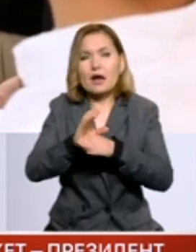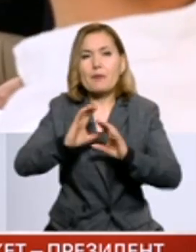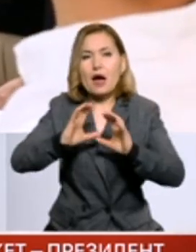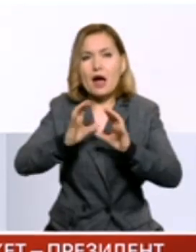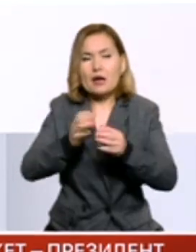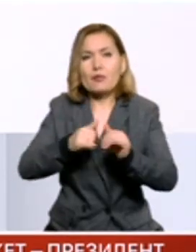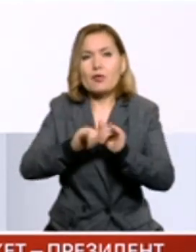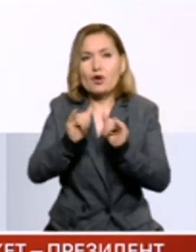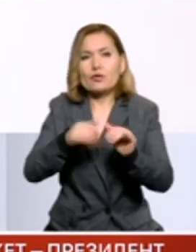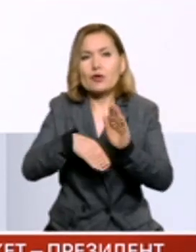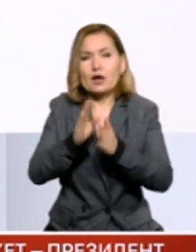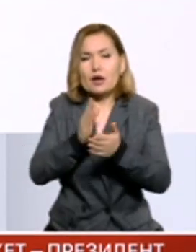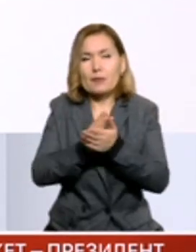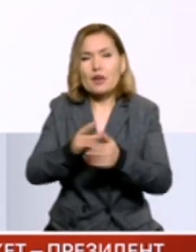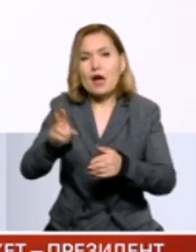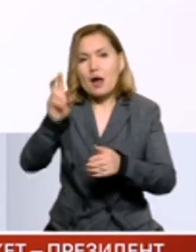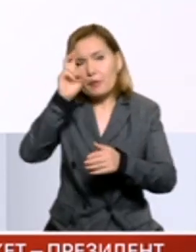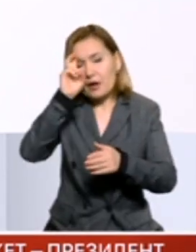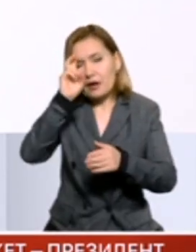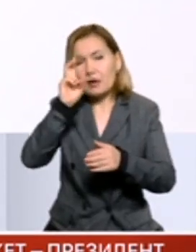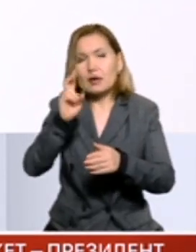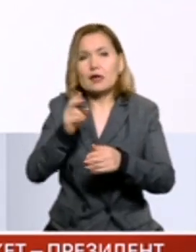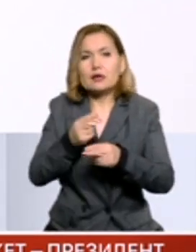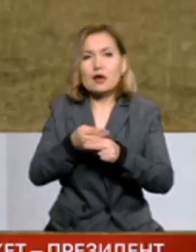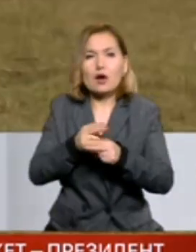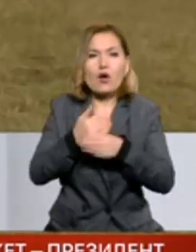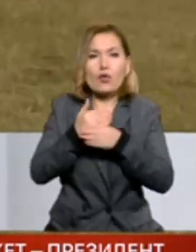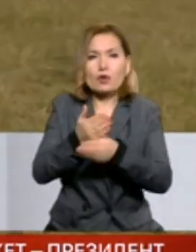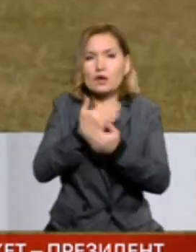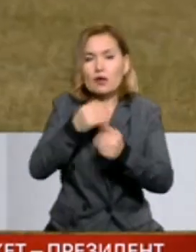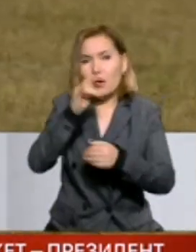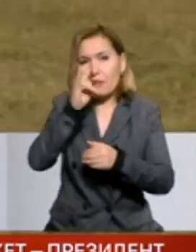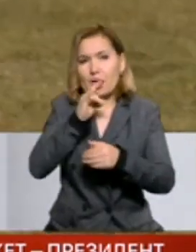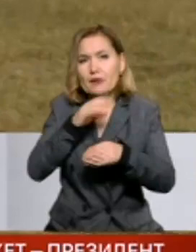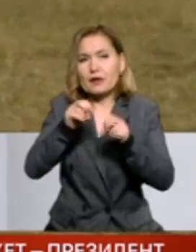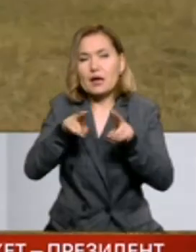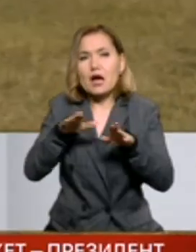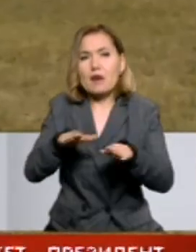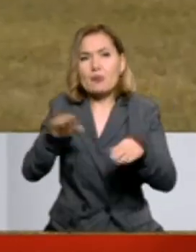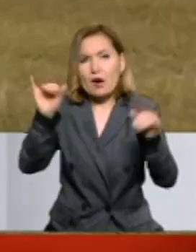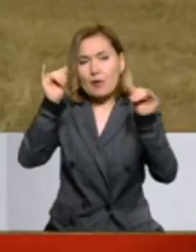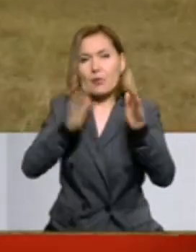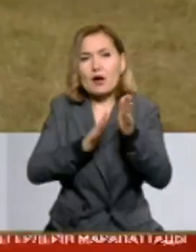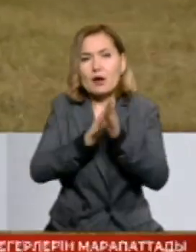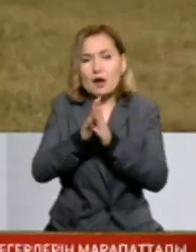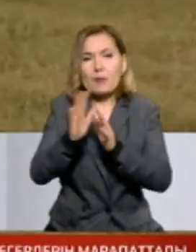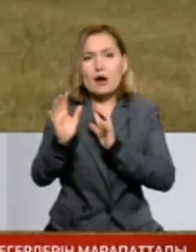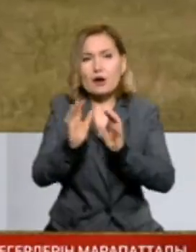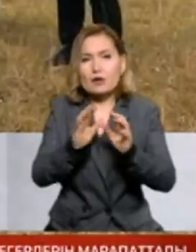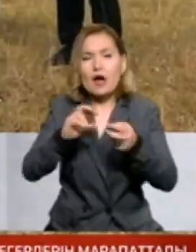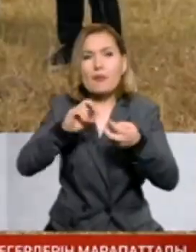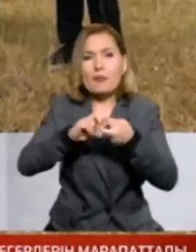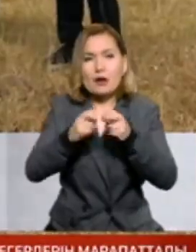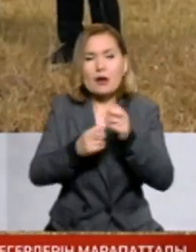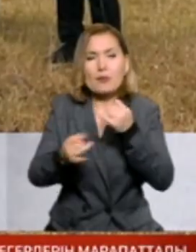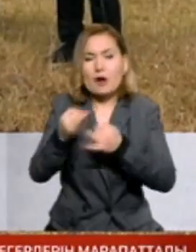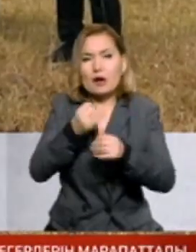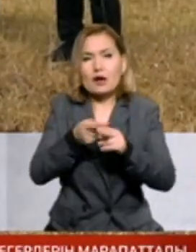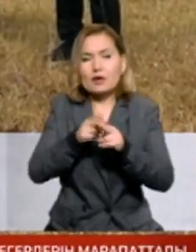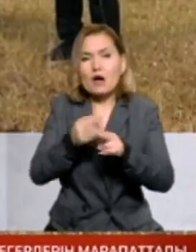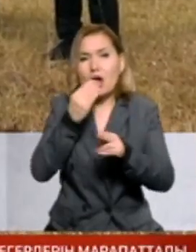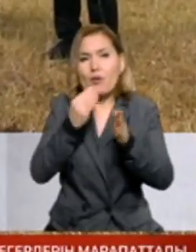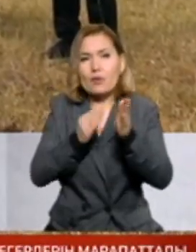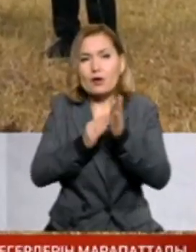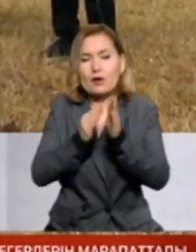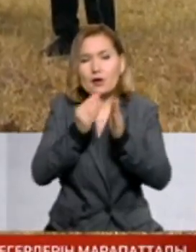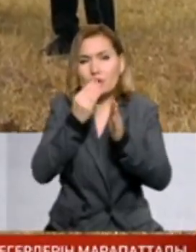елде агросалаға мемлекеттік қолдау көрсетілмейді. Қазақстандық мамандар жергілікті мал өсіру және күтіп бағу тәсілдері, жем-шөп